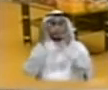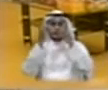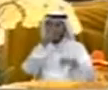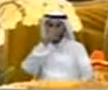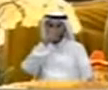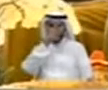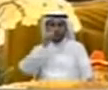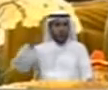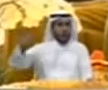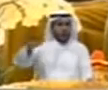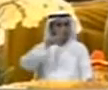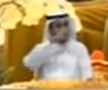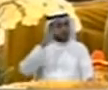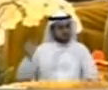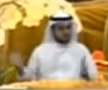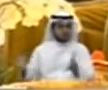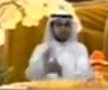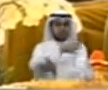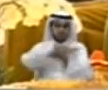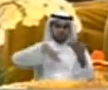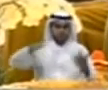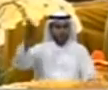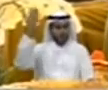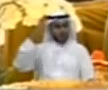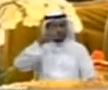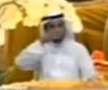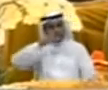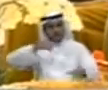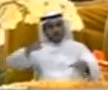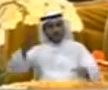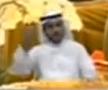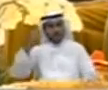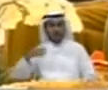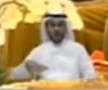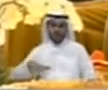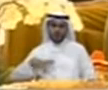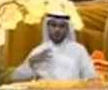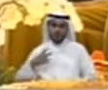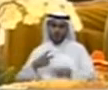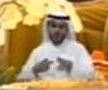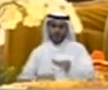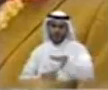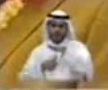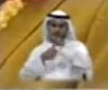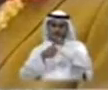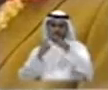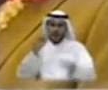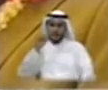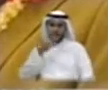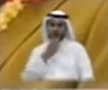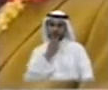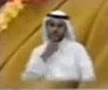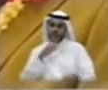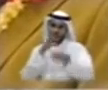كارثة تسونامي التي حلت في أندونيسيا وتسببت بدمار كبير للمنشآت الحيوية من محطات